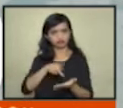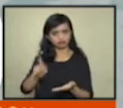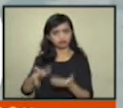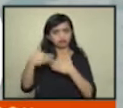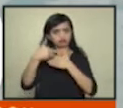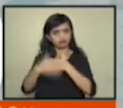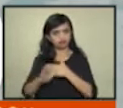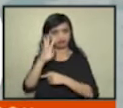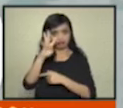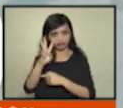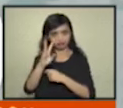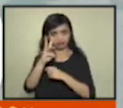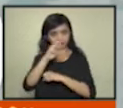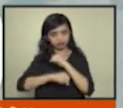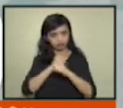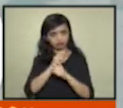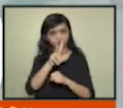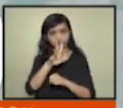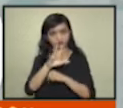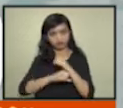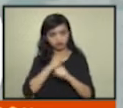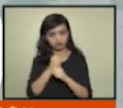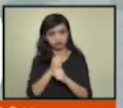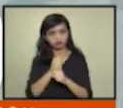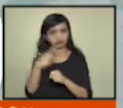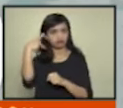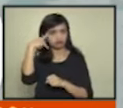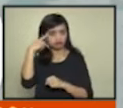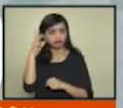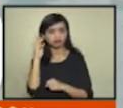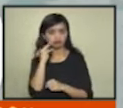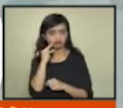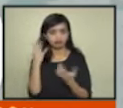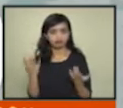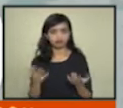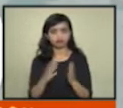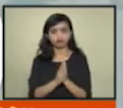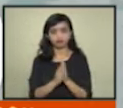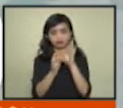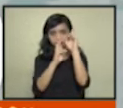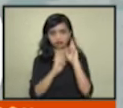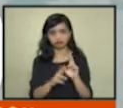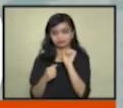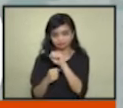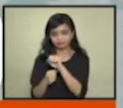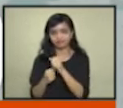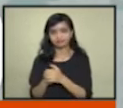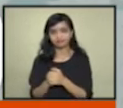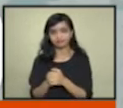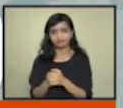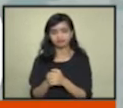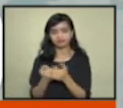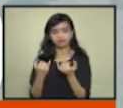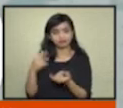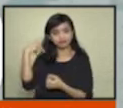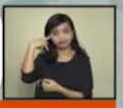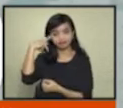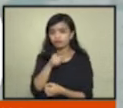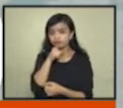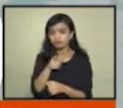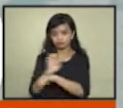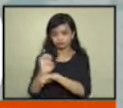after 46 years and 35 years ni Sir Pepe at Nanay Emilita respectively pagtatrabaho sa inyo. Si Pepe po